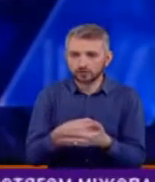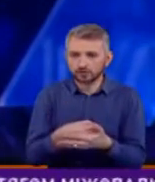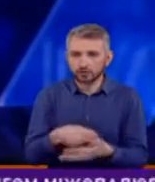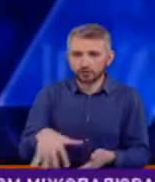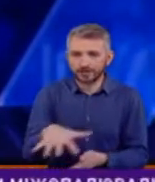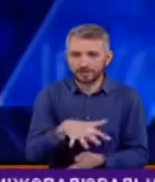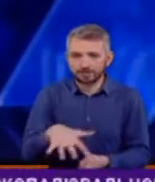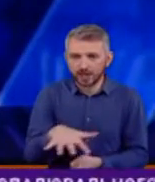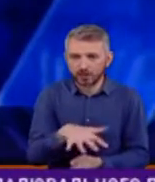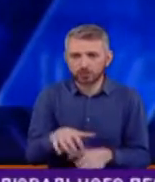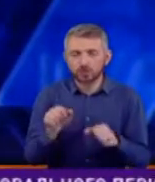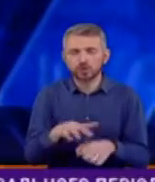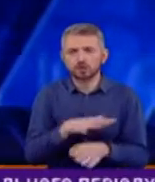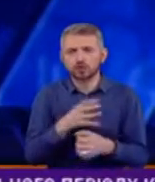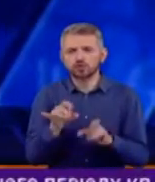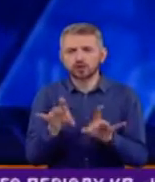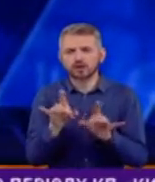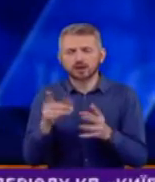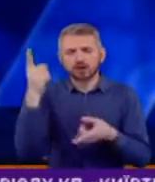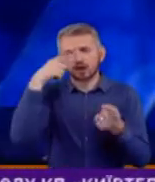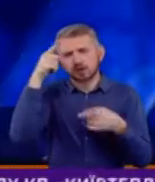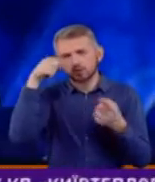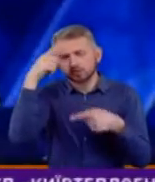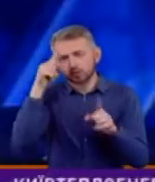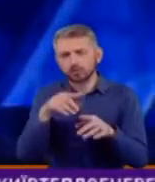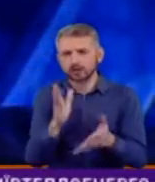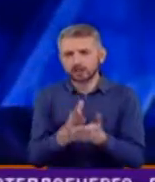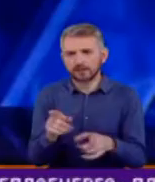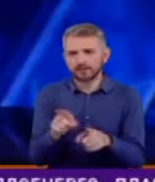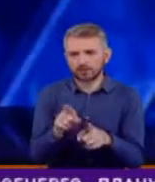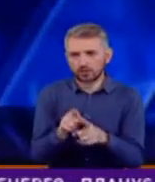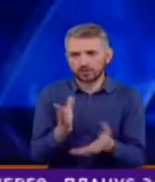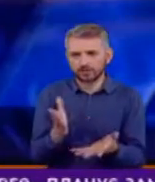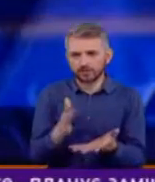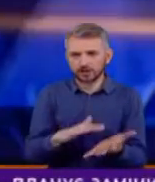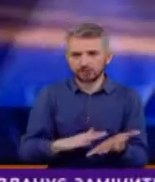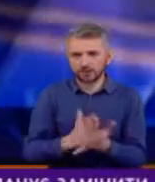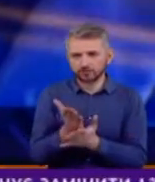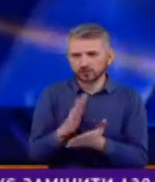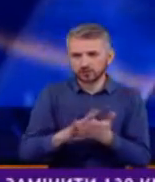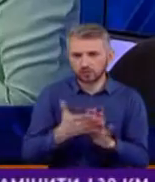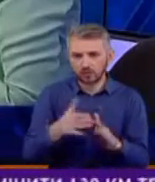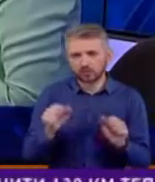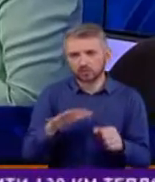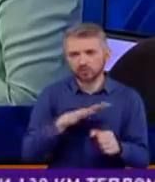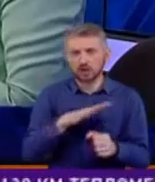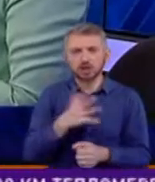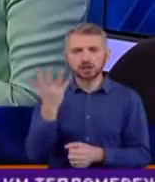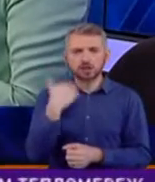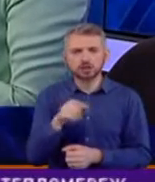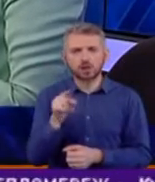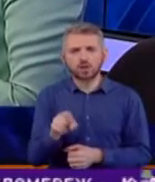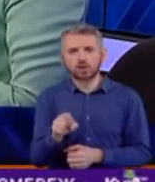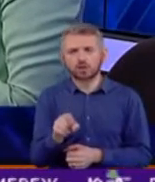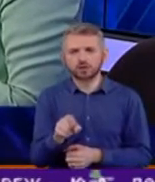империю. Нужно было еще там, может быть, рассказать или додумать, придумать. Есть такая метафора в политической ситуации, когда он